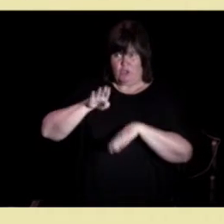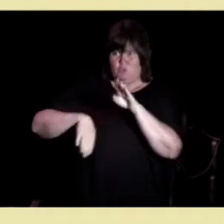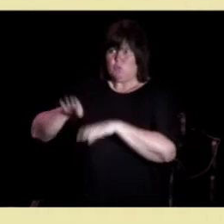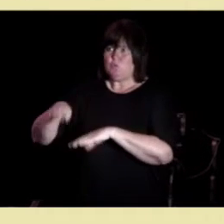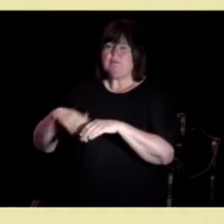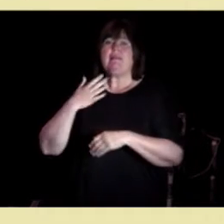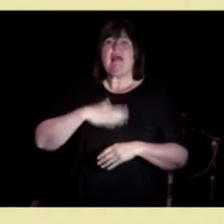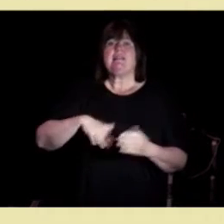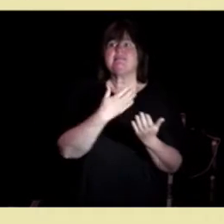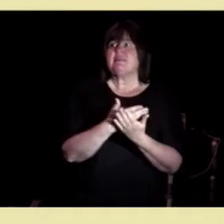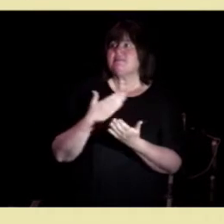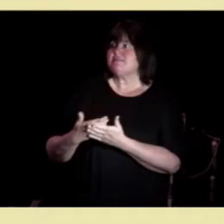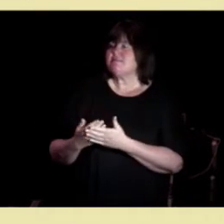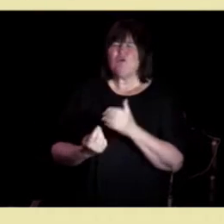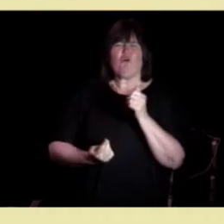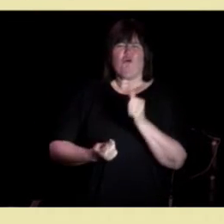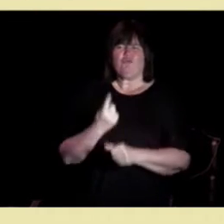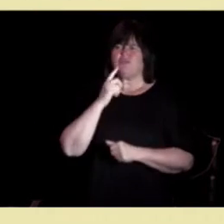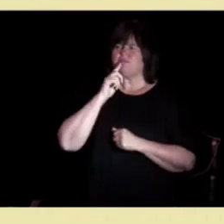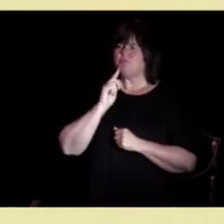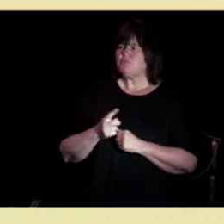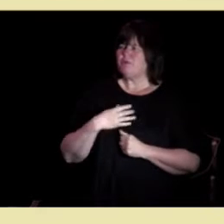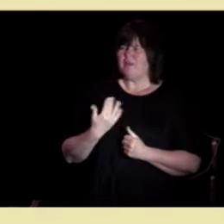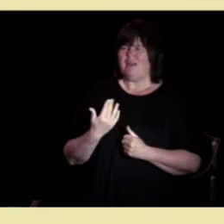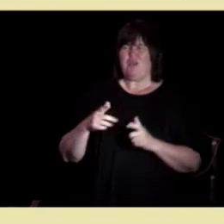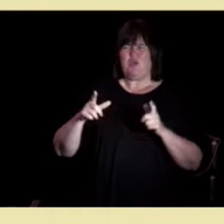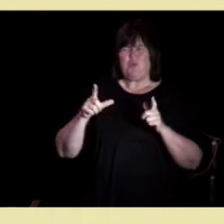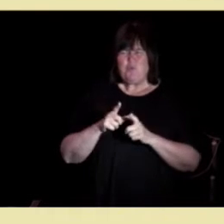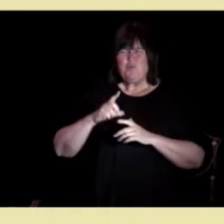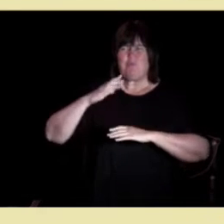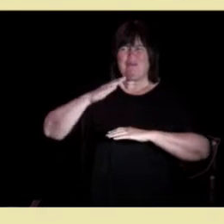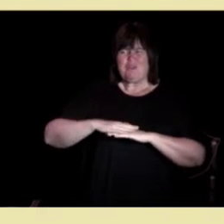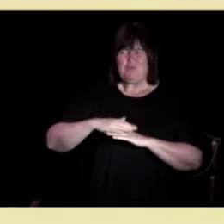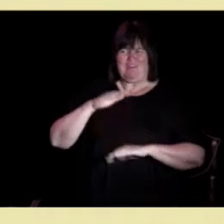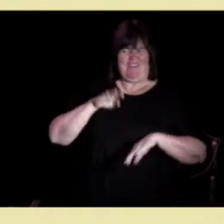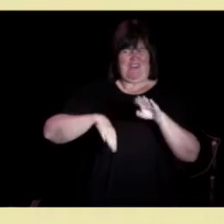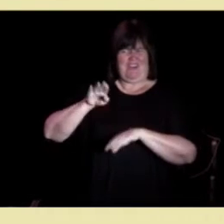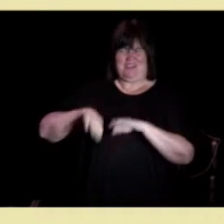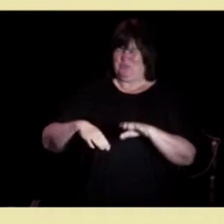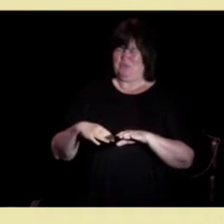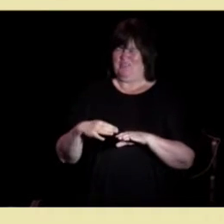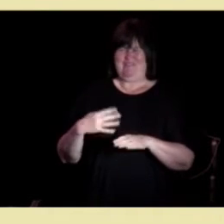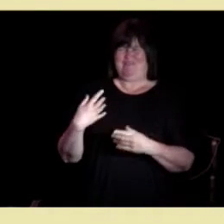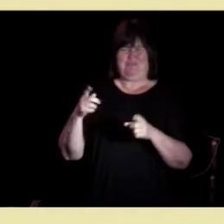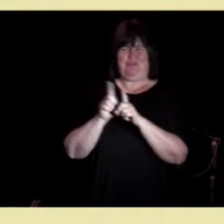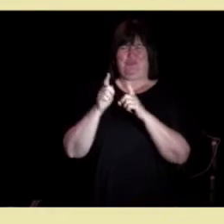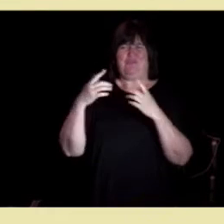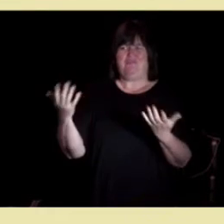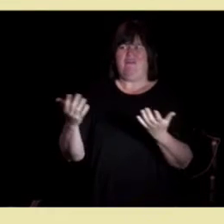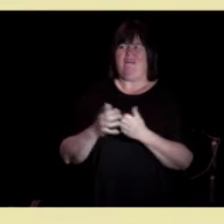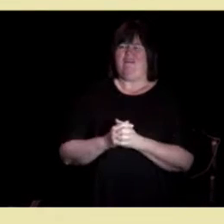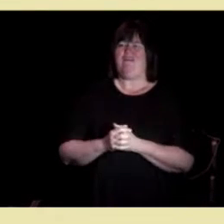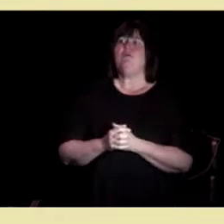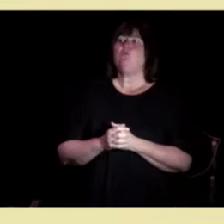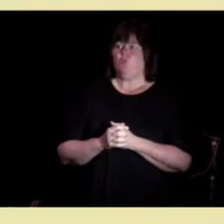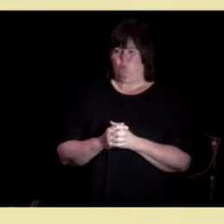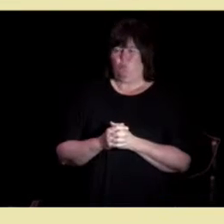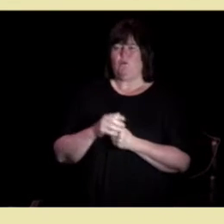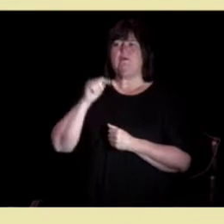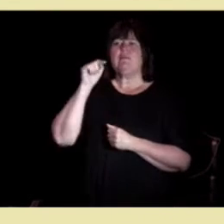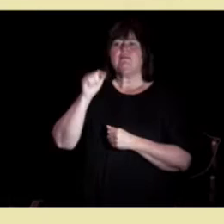Og da må vi jo først spørre hva menes med ubegrunnet variasjon. Og i denne sammenhengen